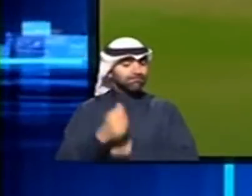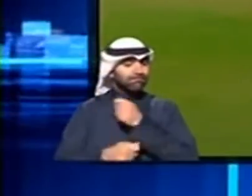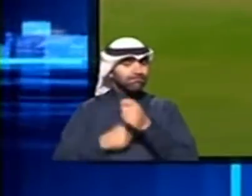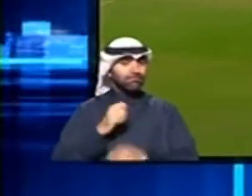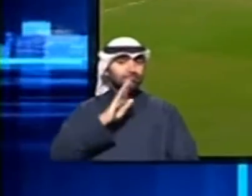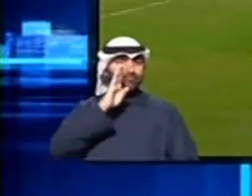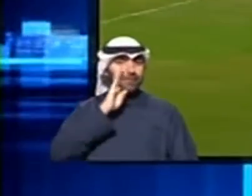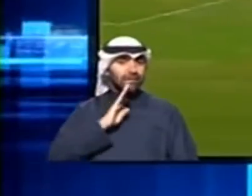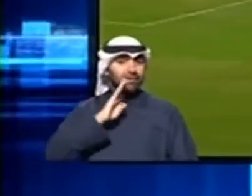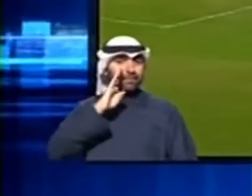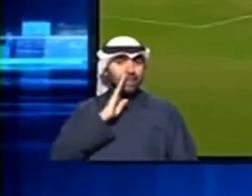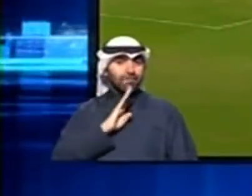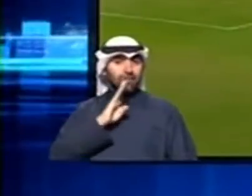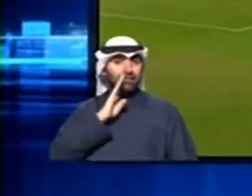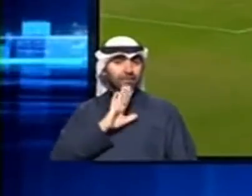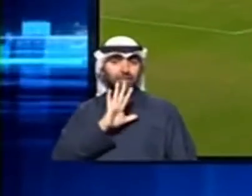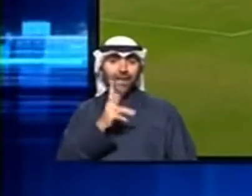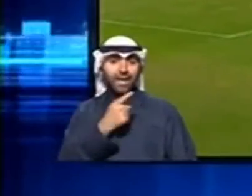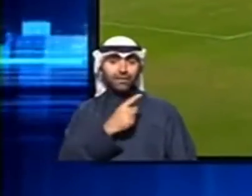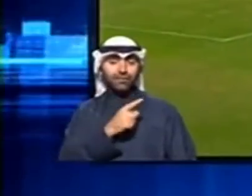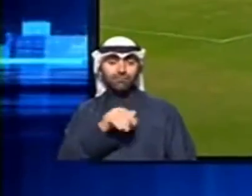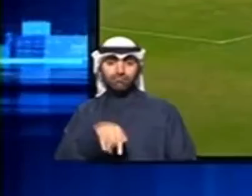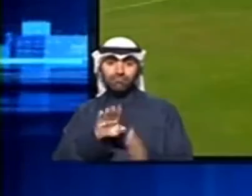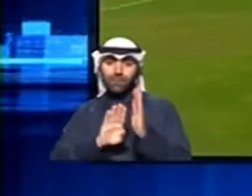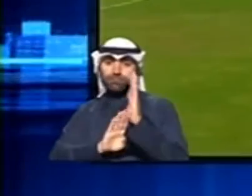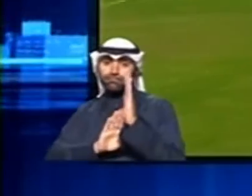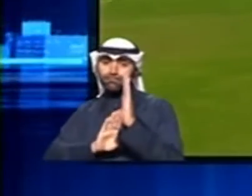الآن. طبعا هذا كله راح يكون